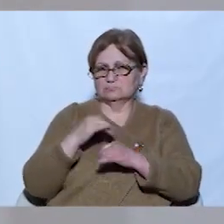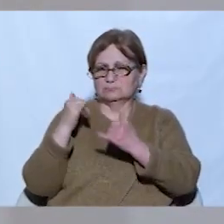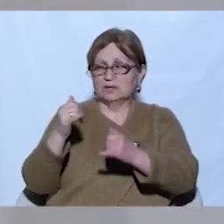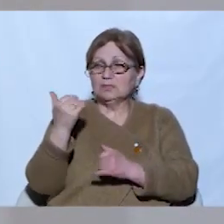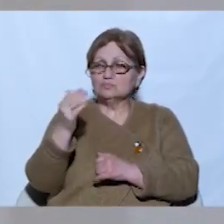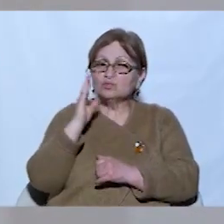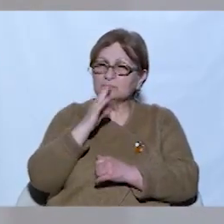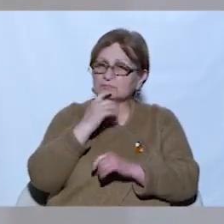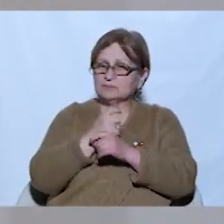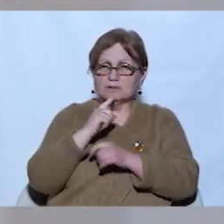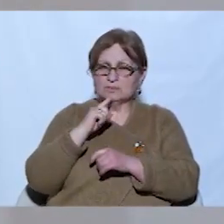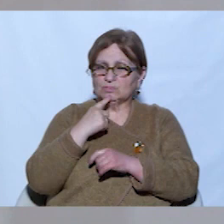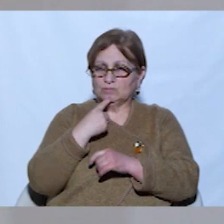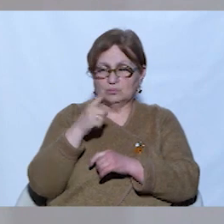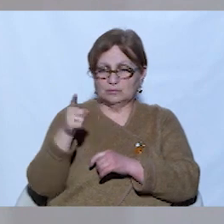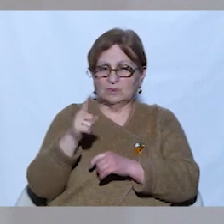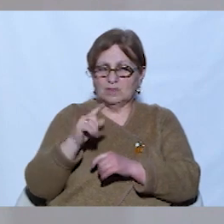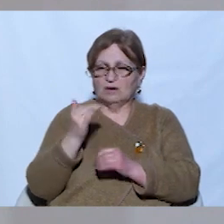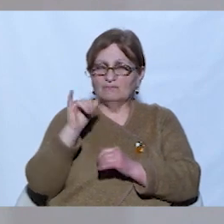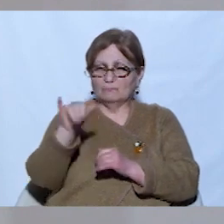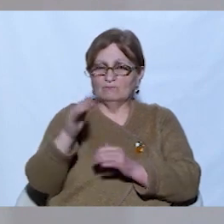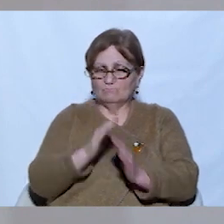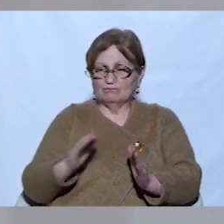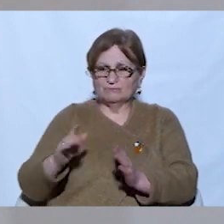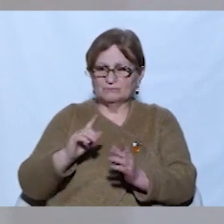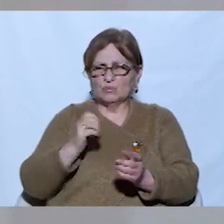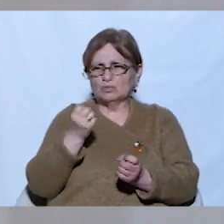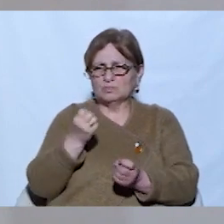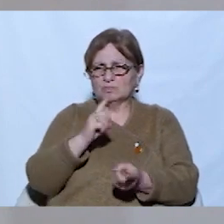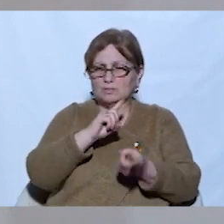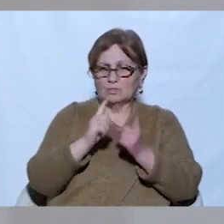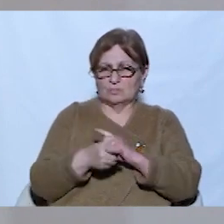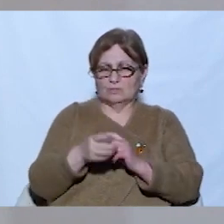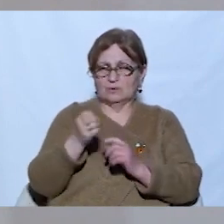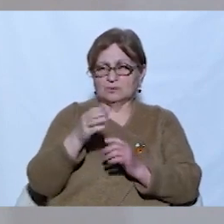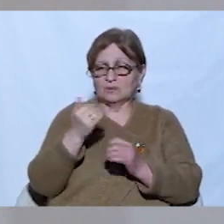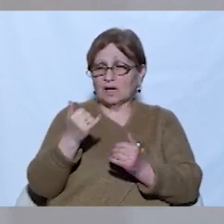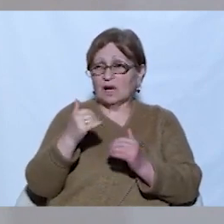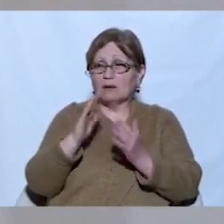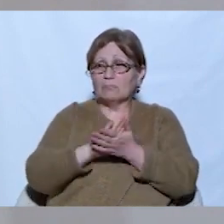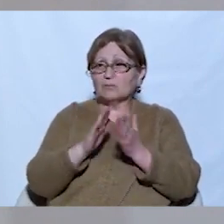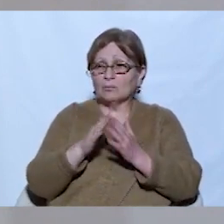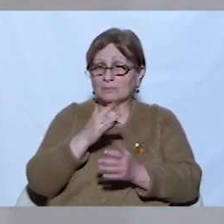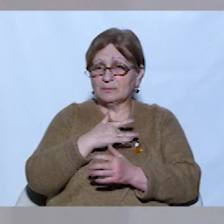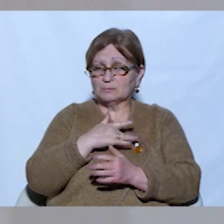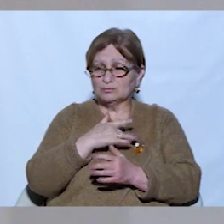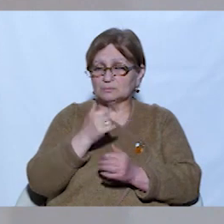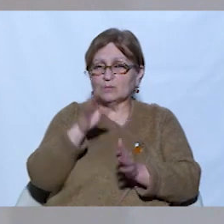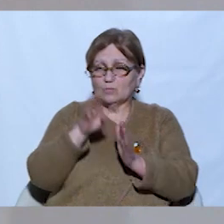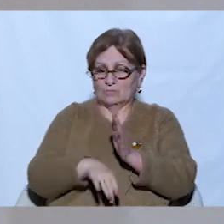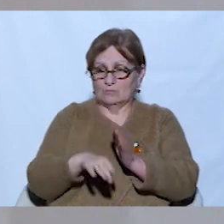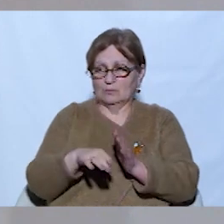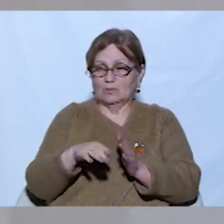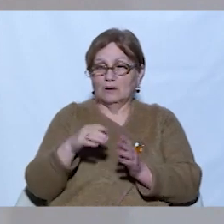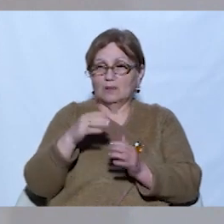ძალიან გულშემატკივრობ, იმიტომ რომ მშობლებისთვის ძალიან რთული არის ის ბავშვები, რომელსაც ქცევითი სირთულეები არ ჰქონდათ, ეხა შესაძლოა მიმართავენ იმ